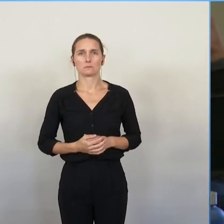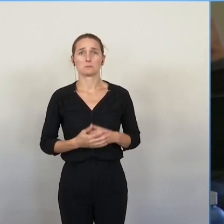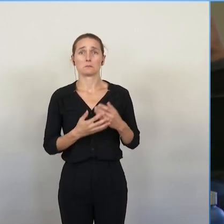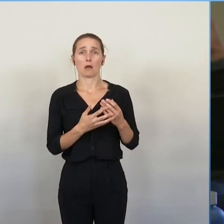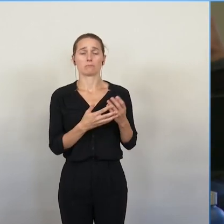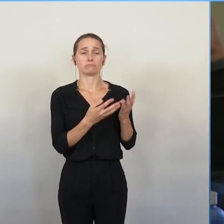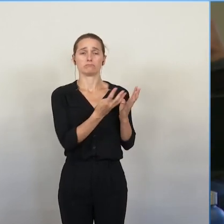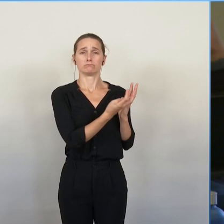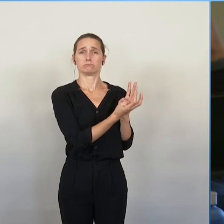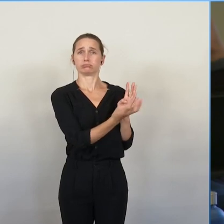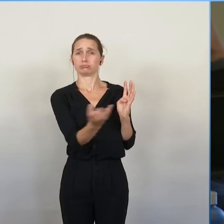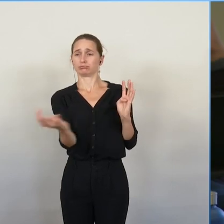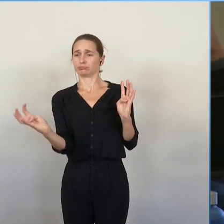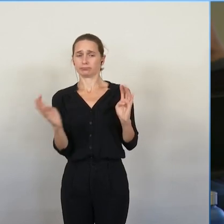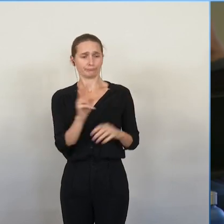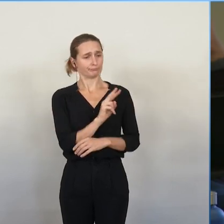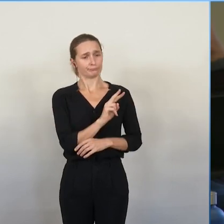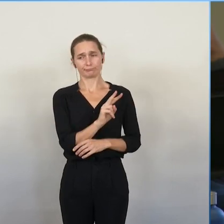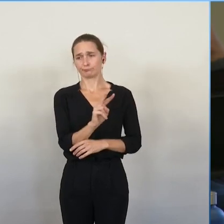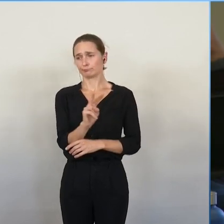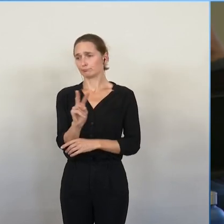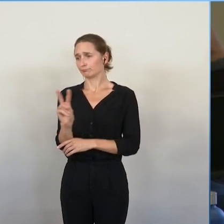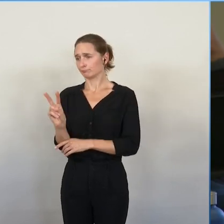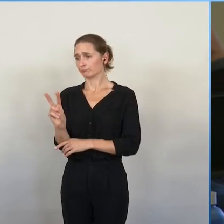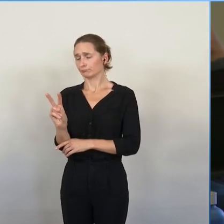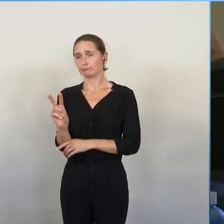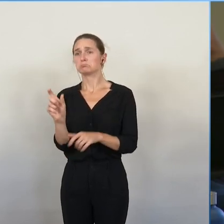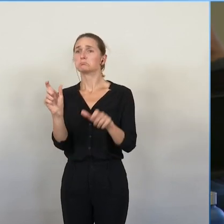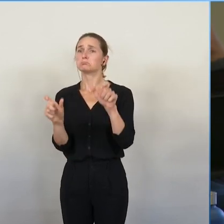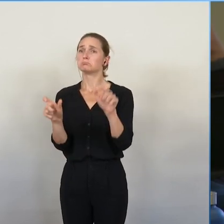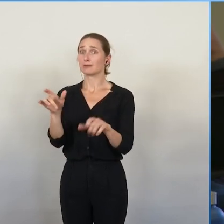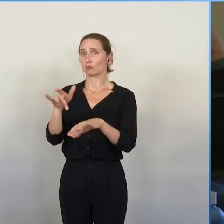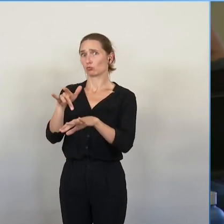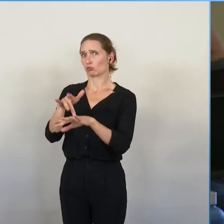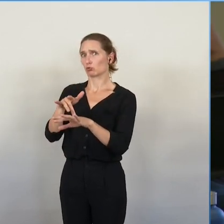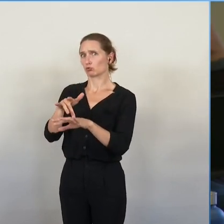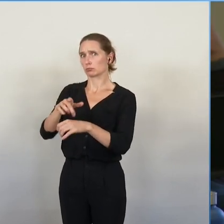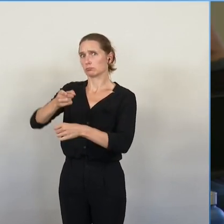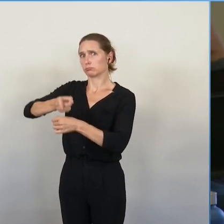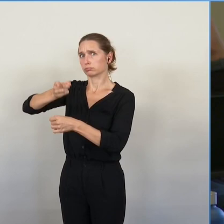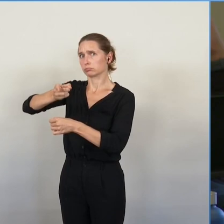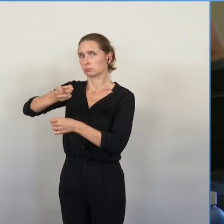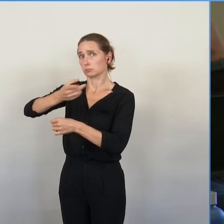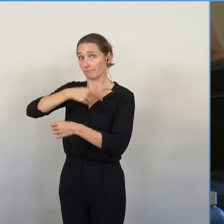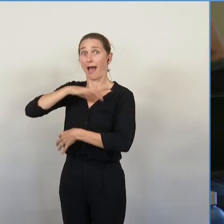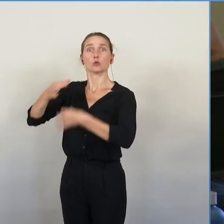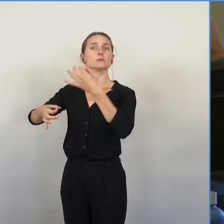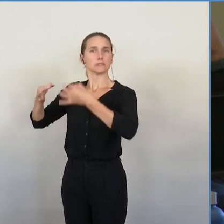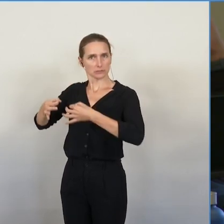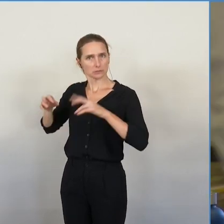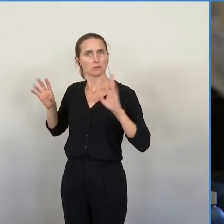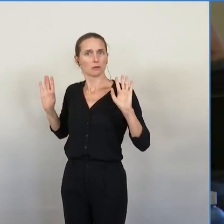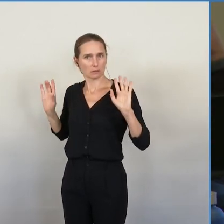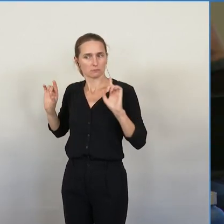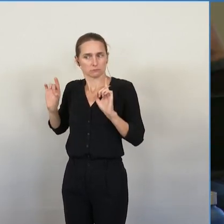assemblée entre ceux qui ont été condamnés et je précise bien par la justice entre